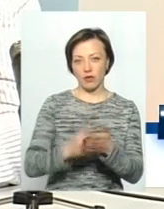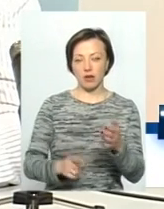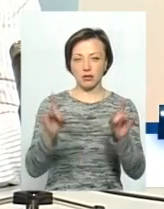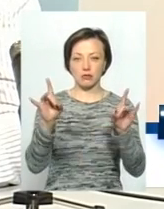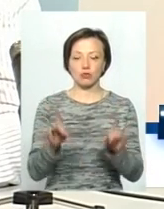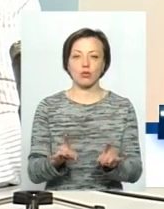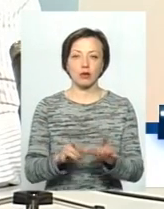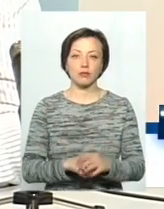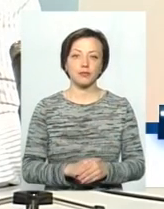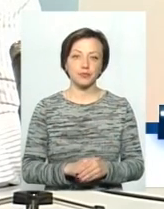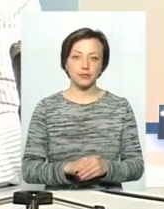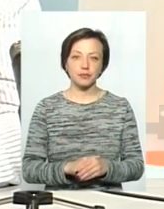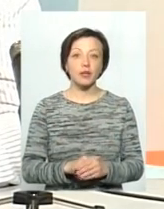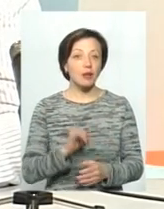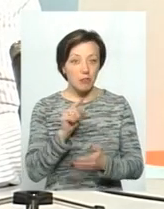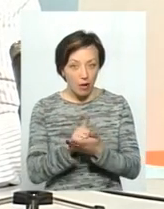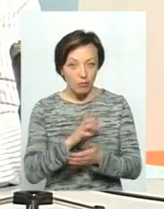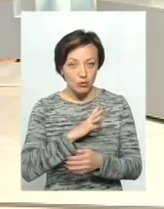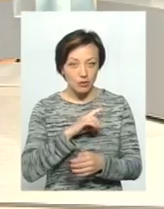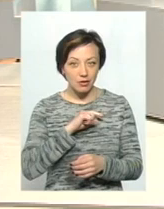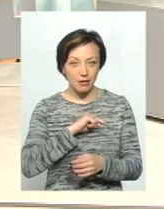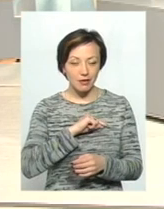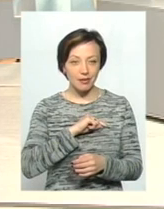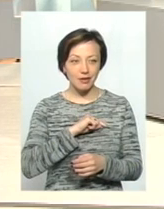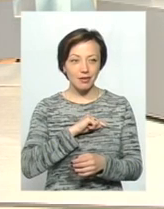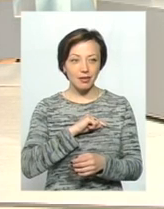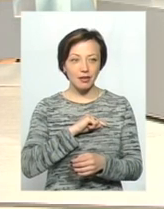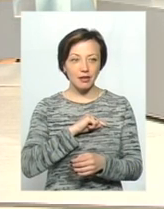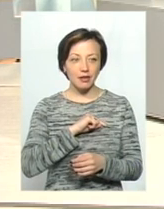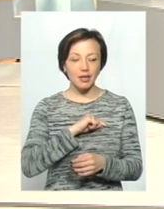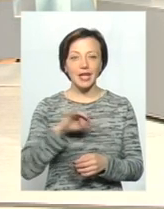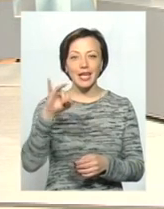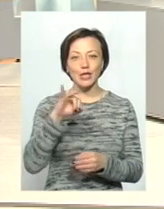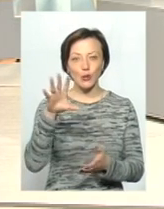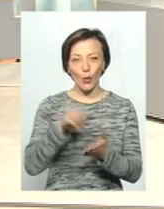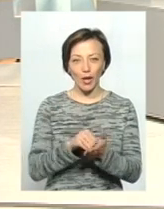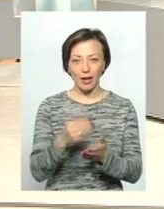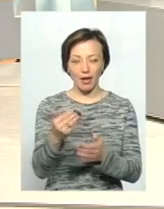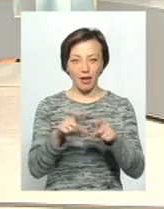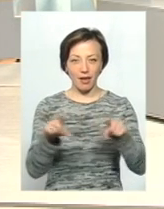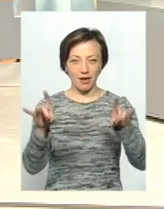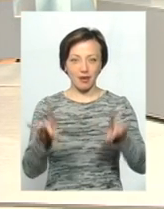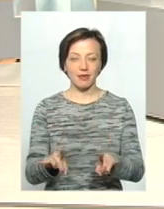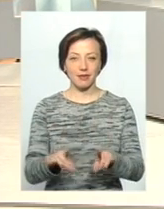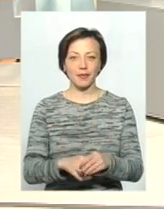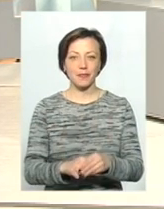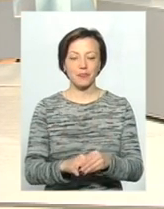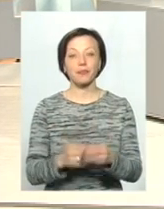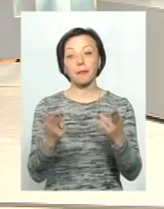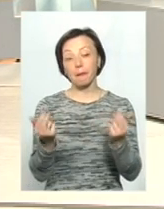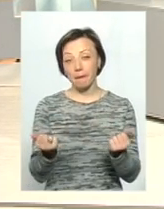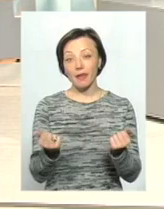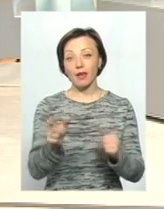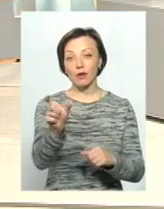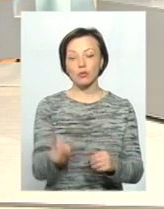ресторану. І має бути характер, має бути якась певна історія, так? Ну, історія, так. Ну,